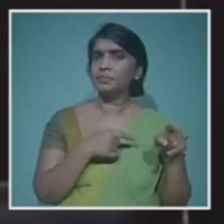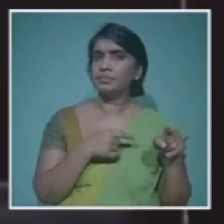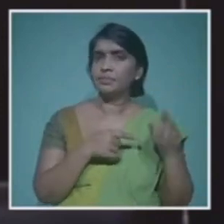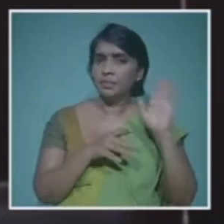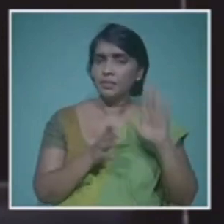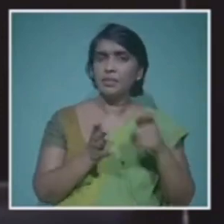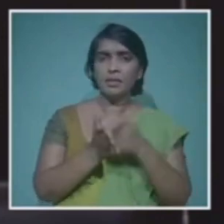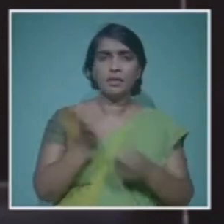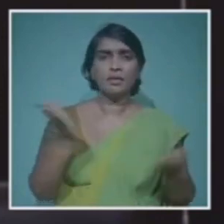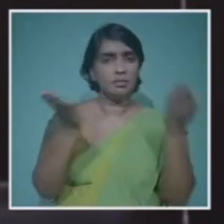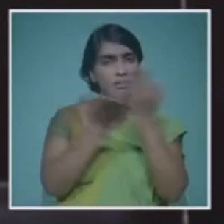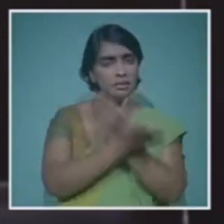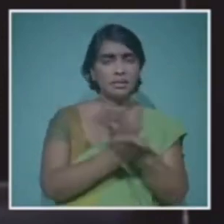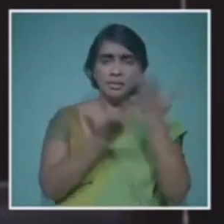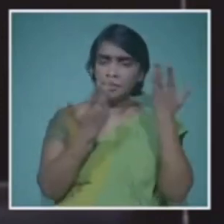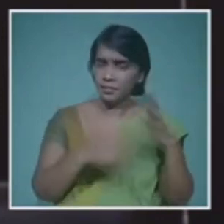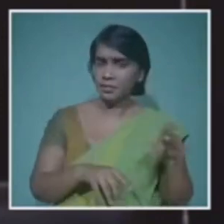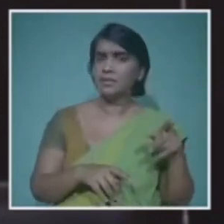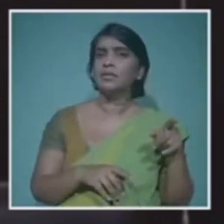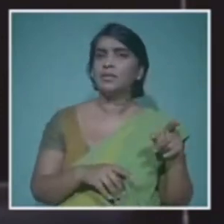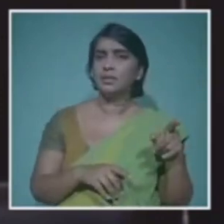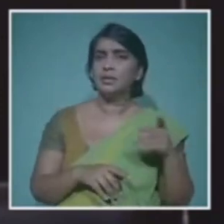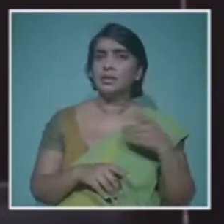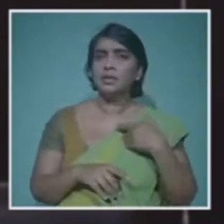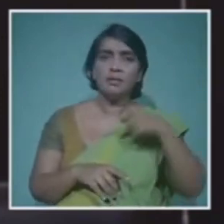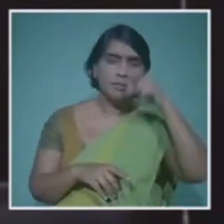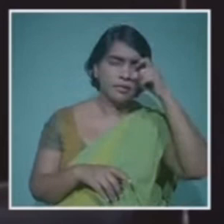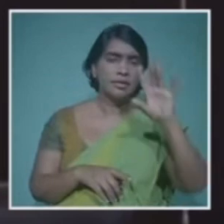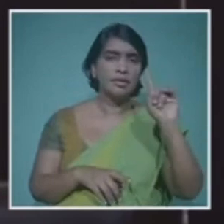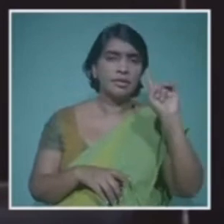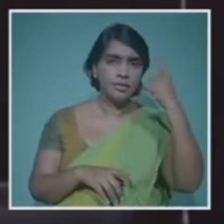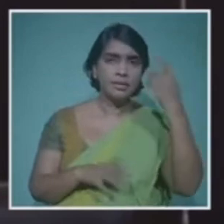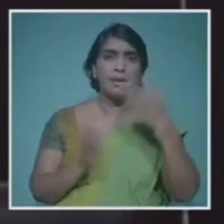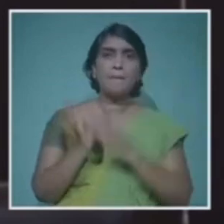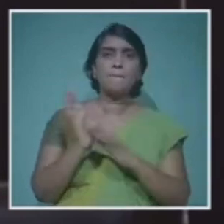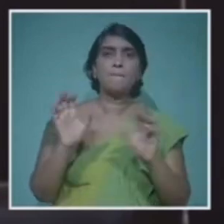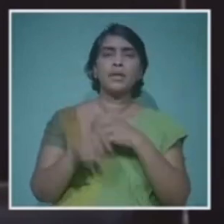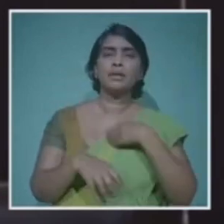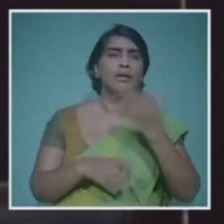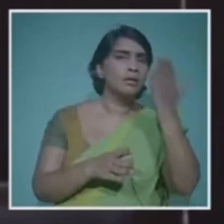සදා ගිවිසුම් ගත උනායි කියන එක මම දැක්කෙත් ප්‍රථම වරට මාධ්‍යයෙන්.